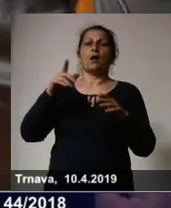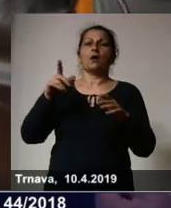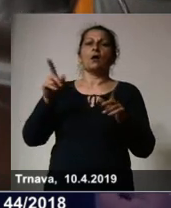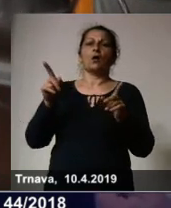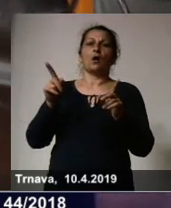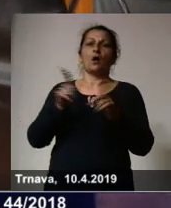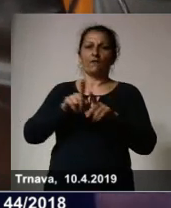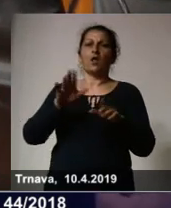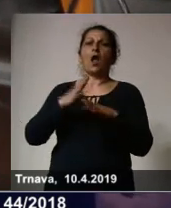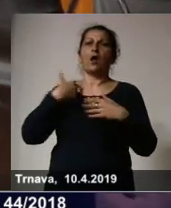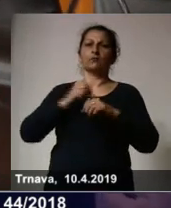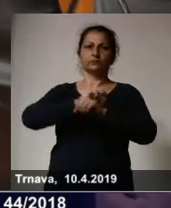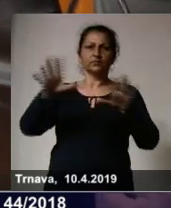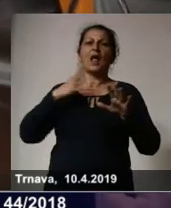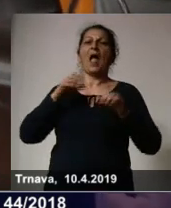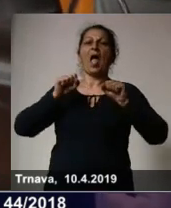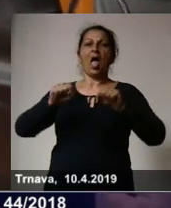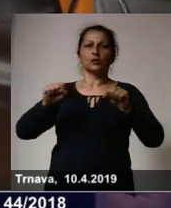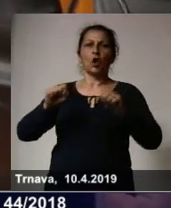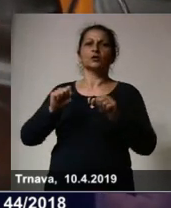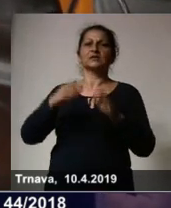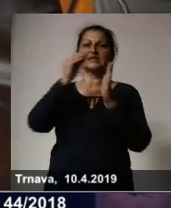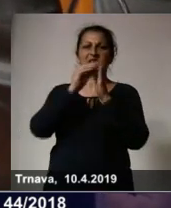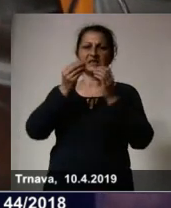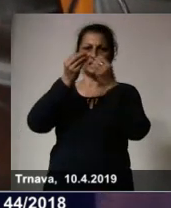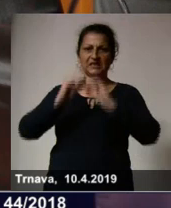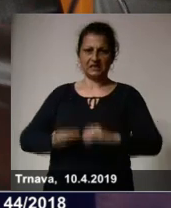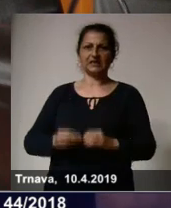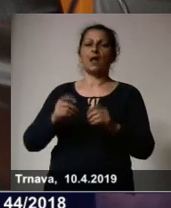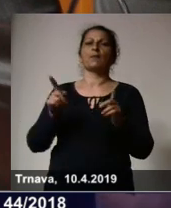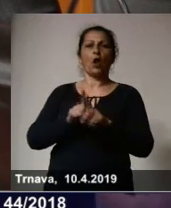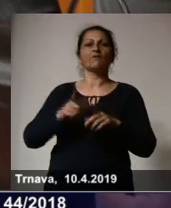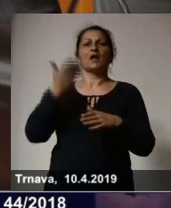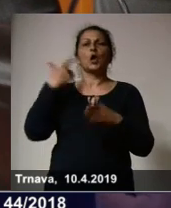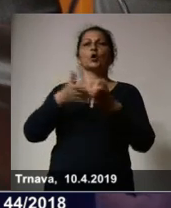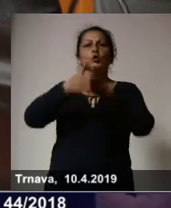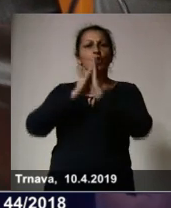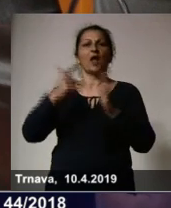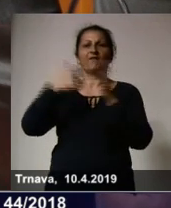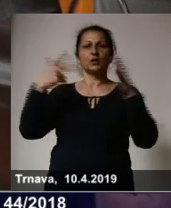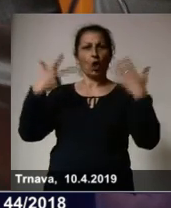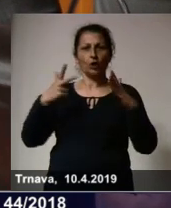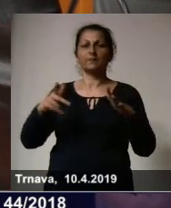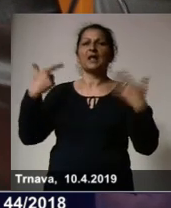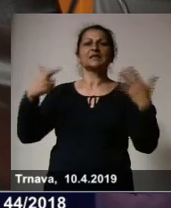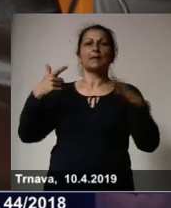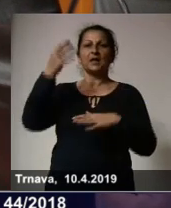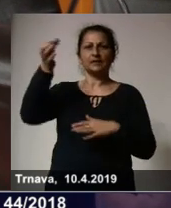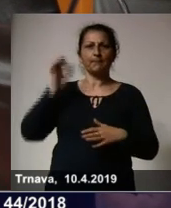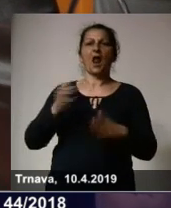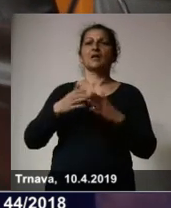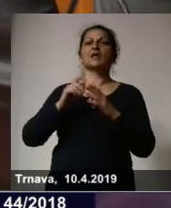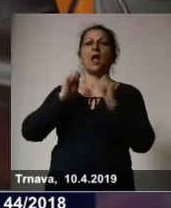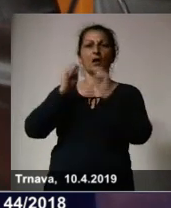prostredníctvom elektronického systému. Nárast počtu žiadostí oproti roku 2018 bol 17%. Oprávnené subjekty podali